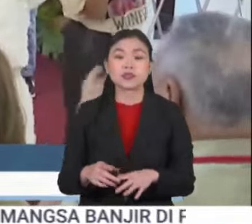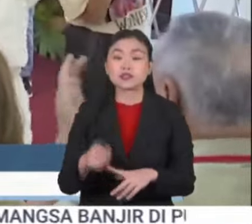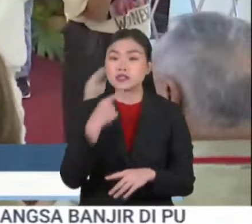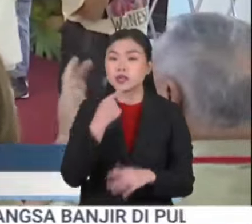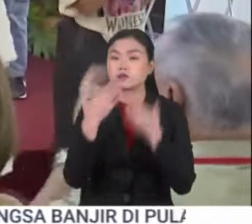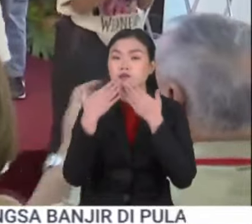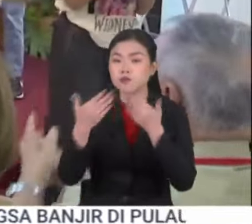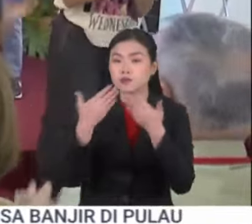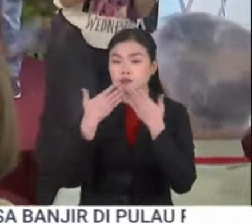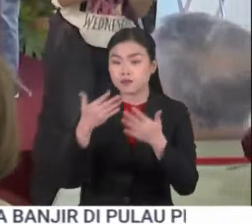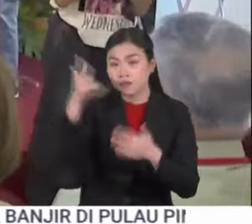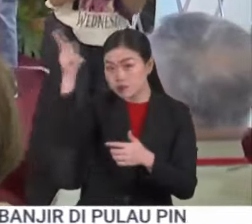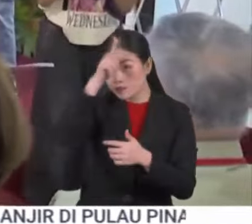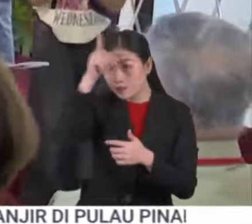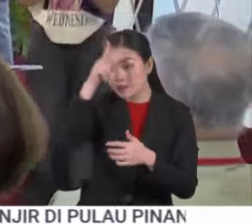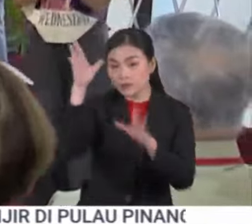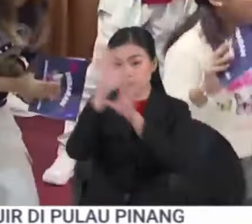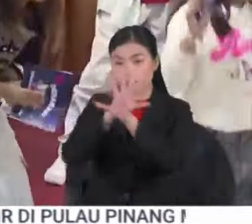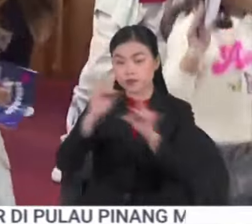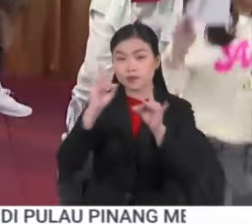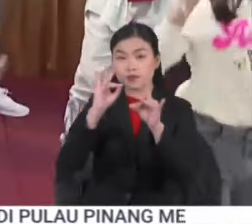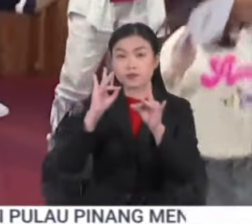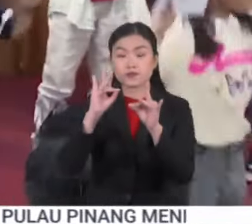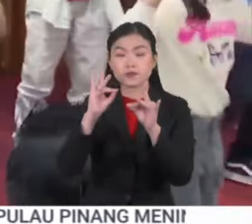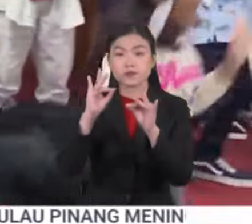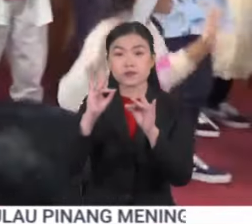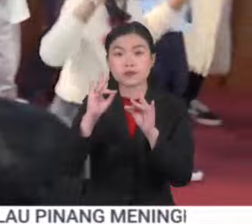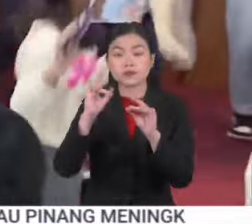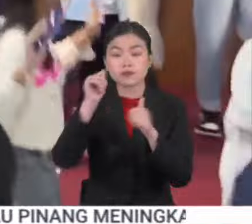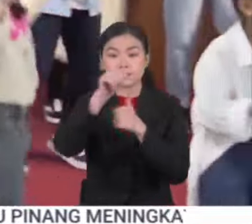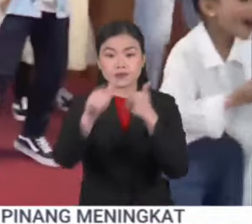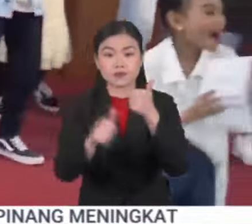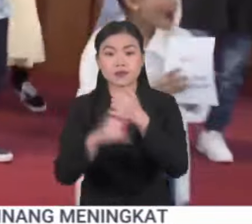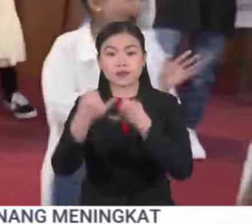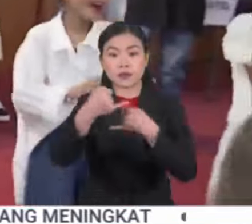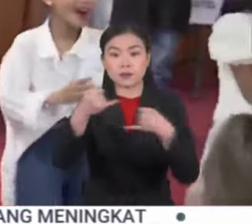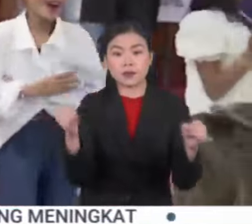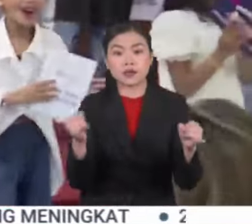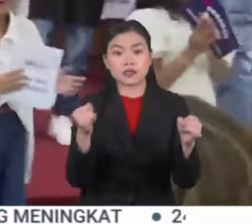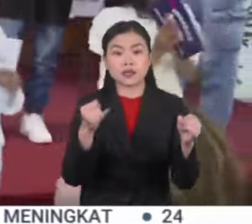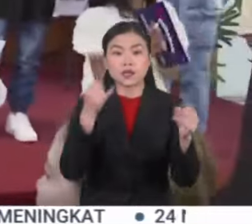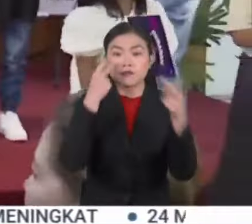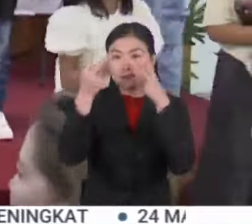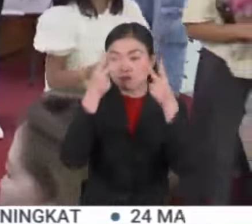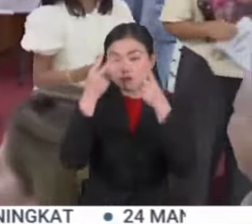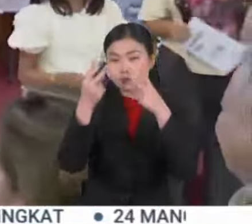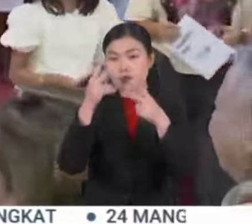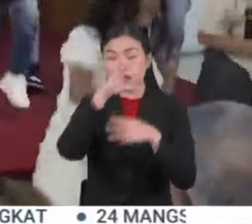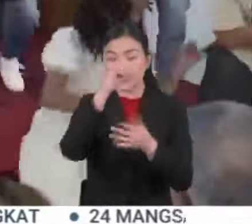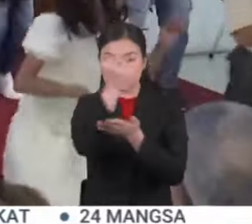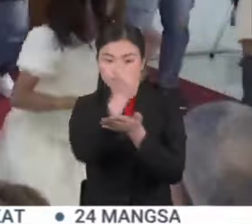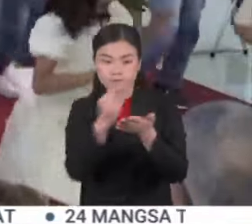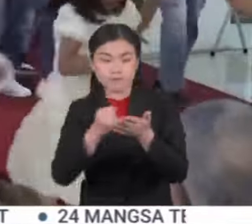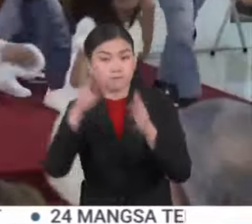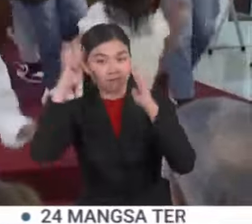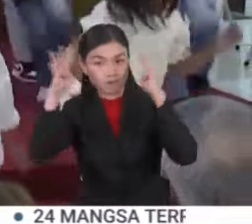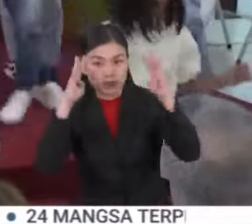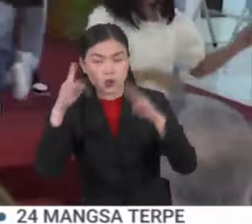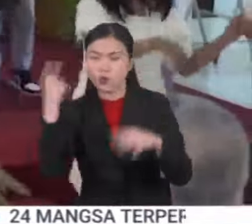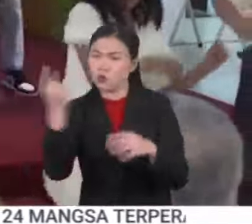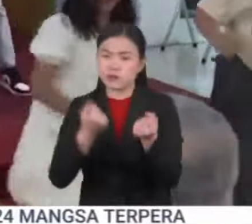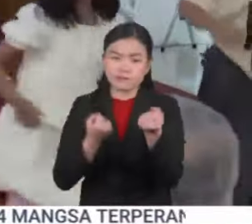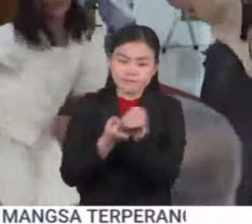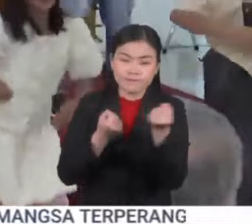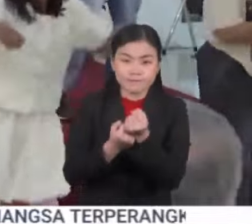menzahirkan penghargaan kepada Kerajaan Sarawak menerusi Kementerian Pelancongan, Industri Kreatif dan Seni Persembahan yang sentiasa